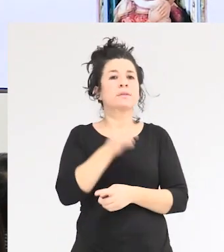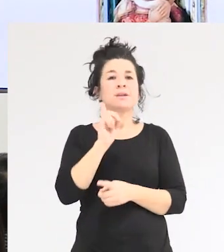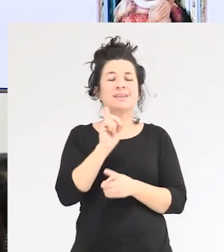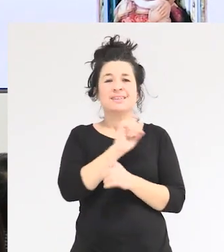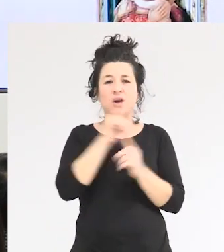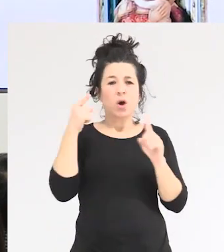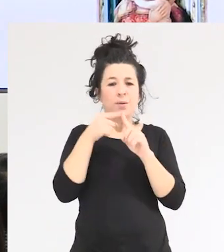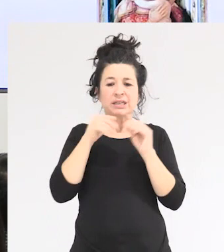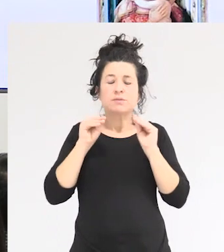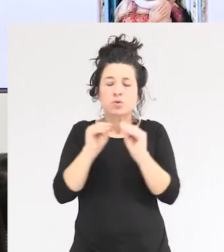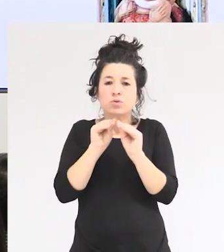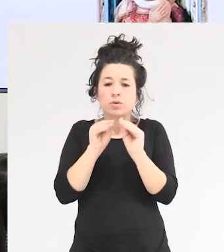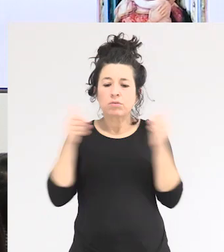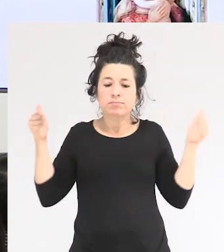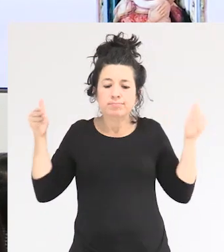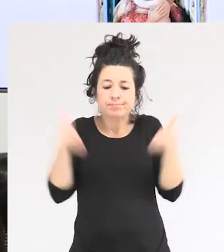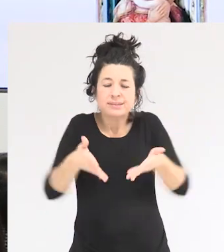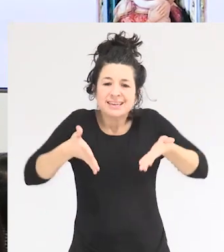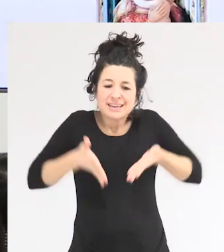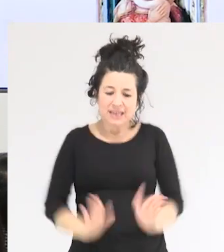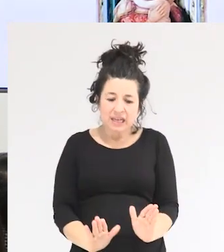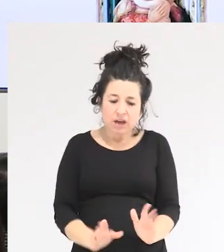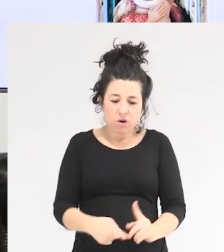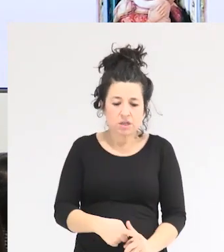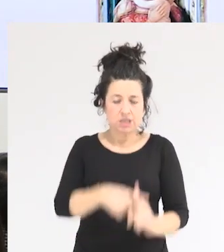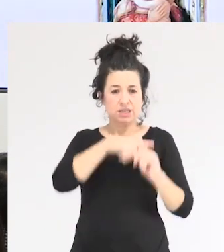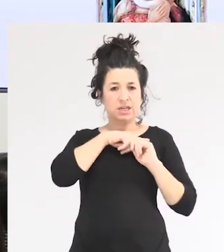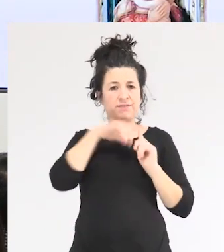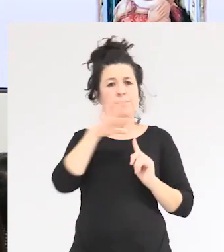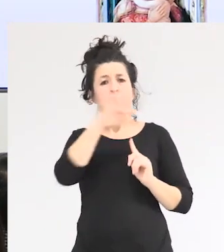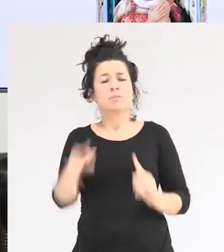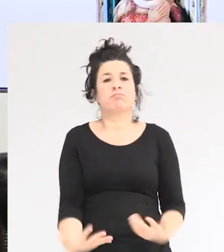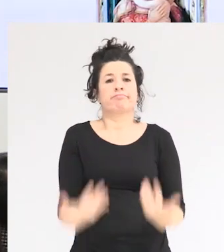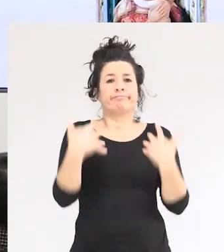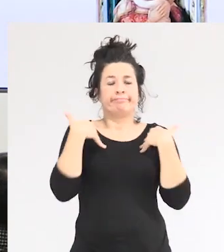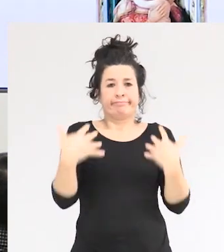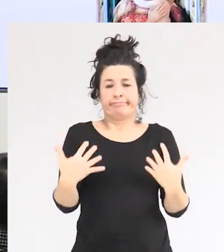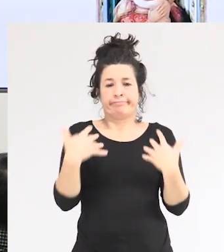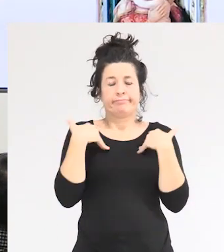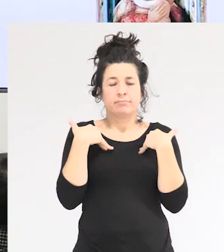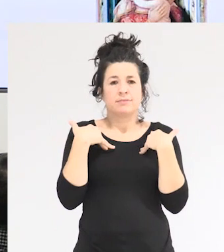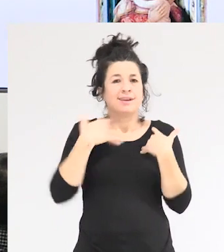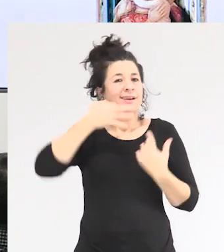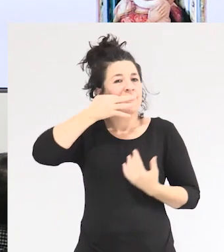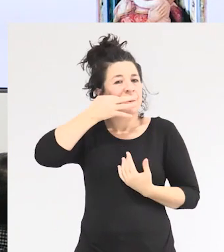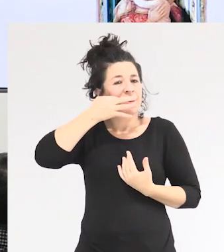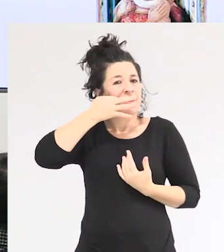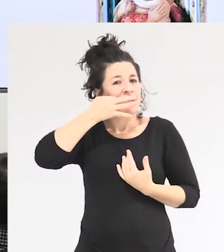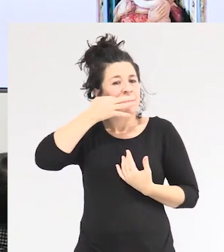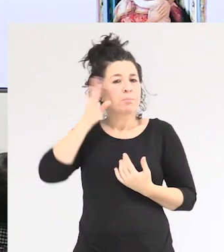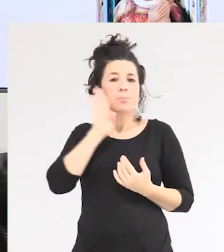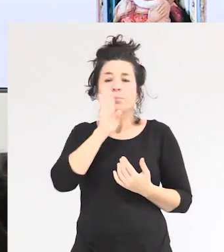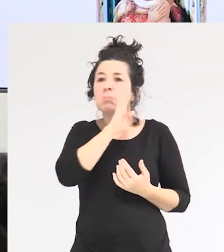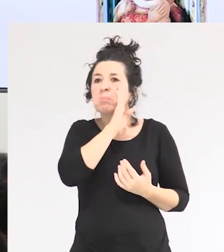semearekiko sakrifizio horretarako eta sufrimendu horretarako. Benetan ama horrek zer nahi